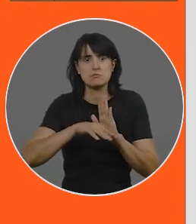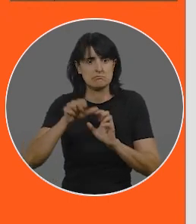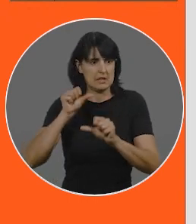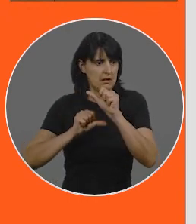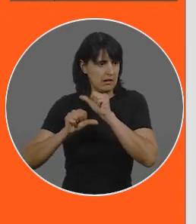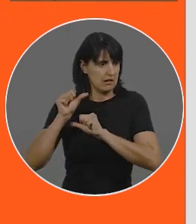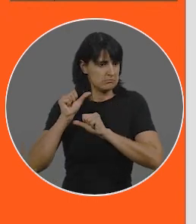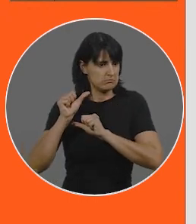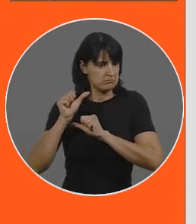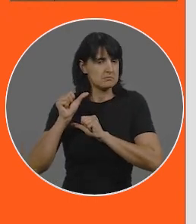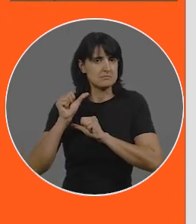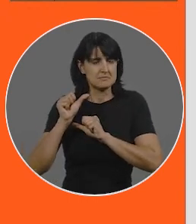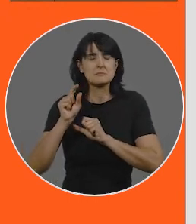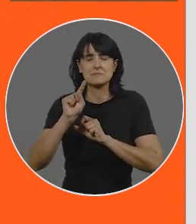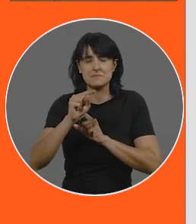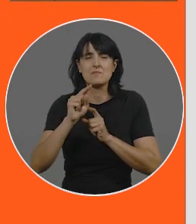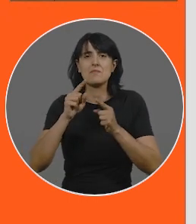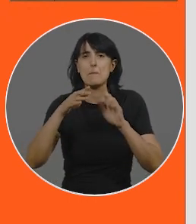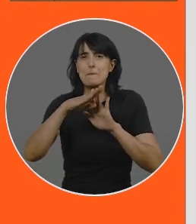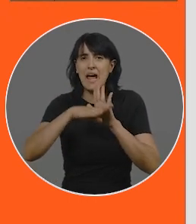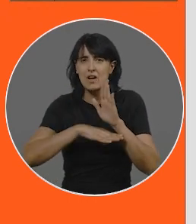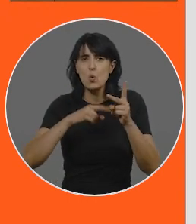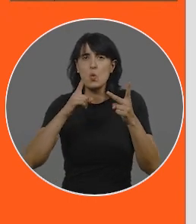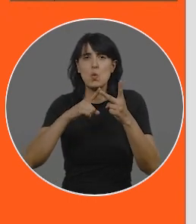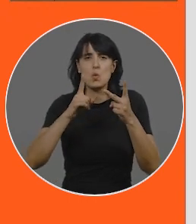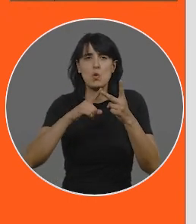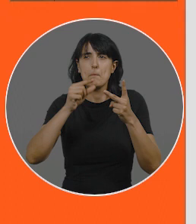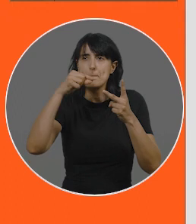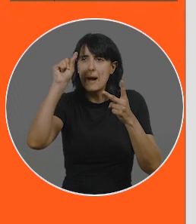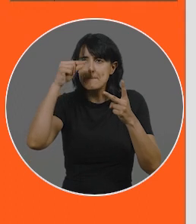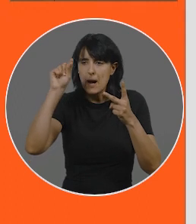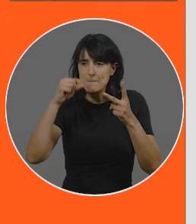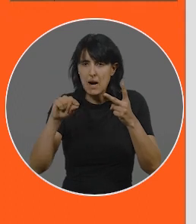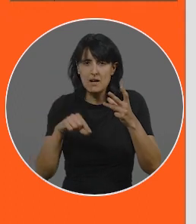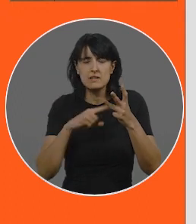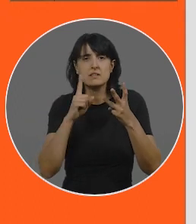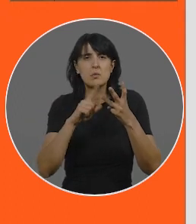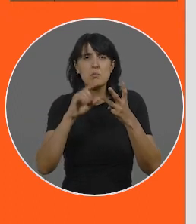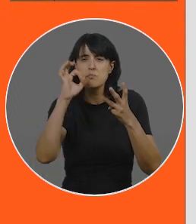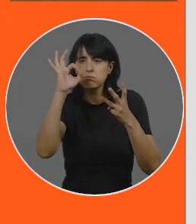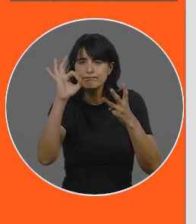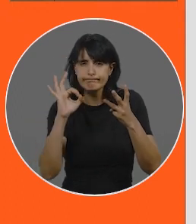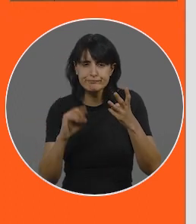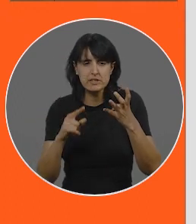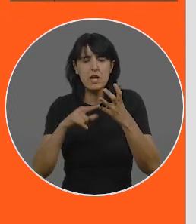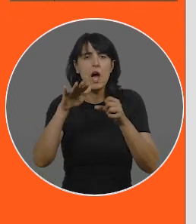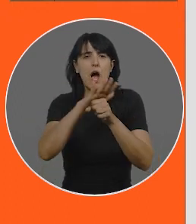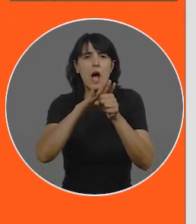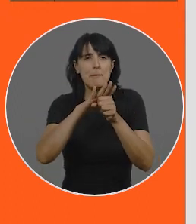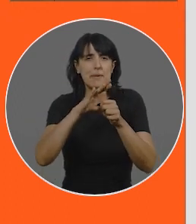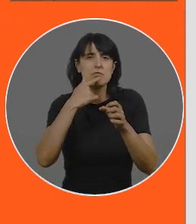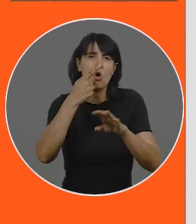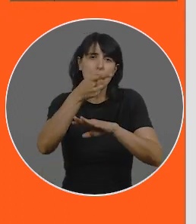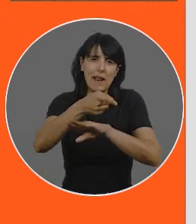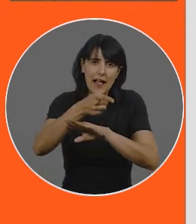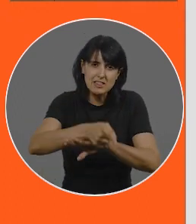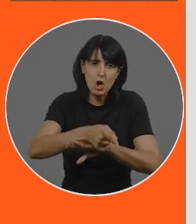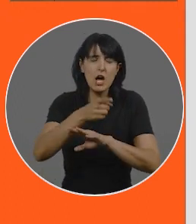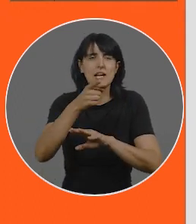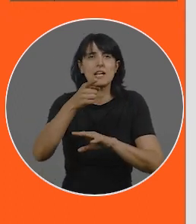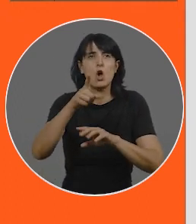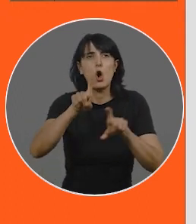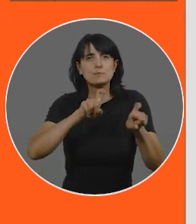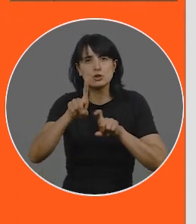menús... Ai, he tirat enrere... Aquí, menús, checkbox, radio buttons, els camps obligatoris, els